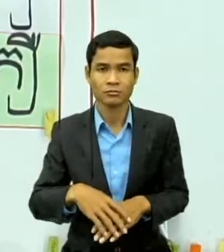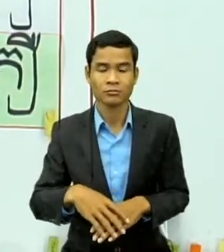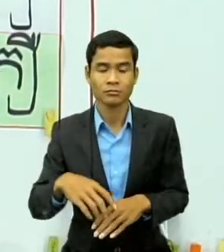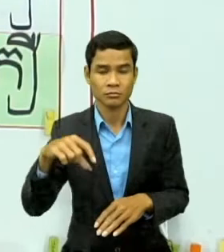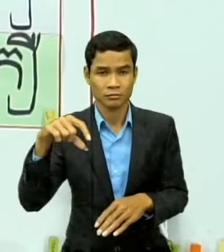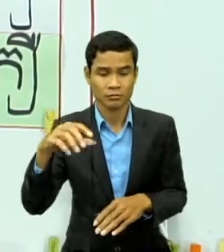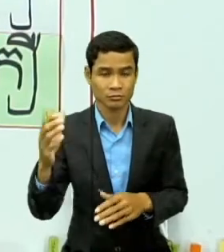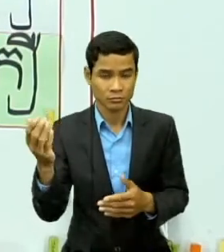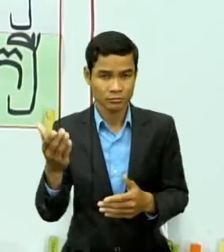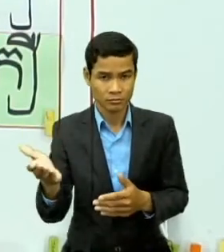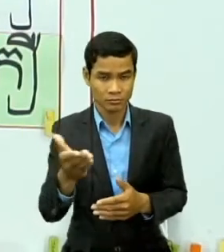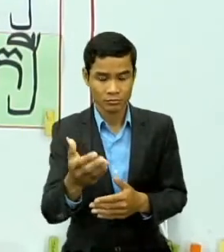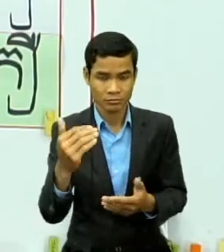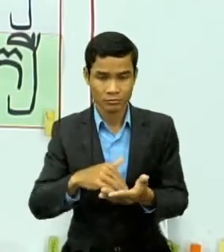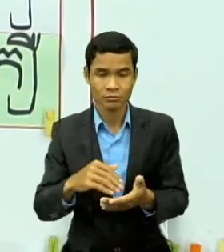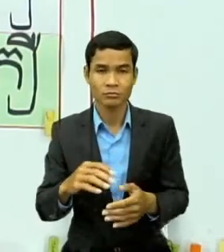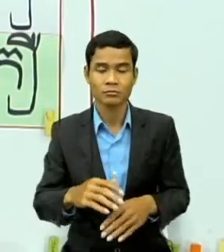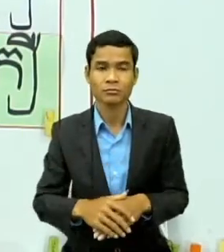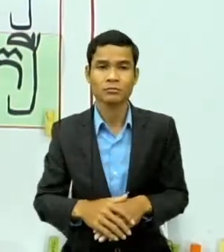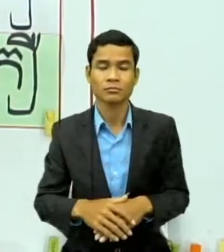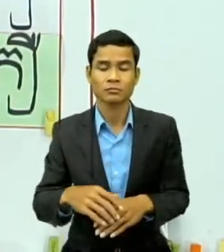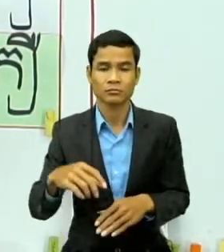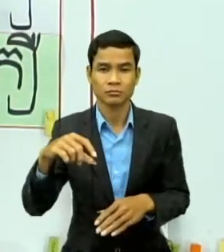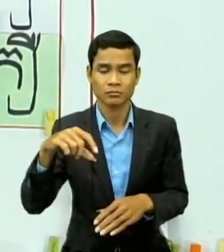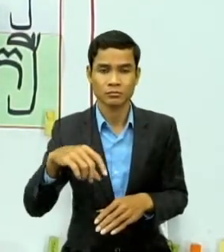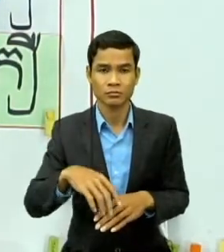ចាម្ដងទៀតណា